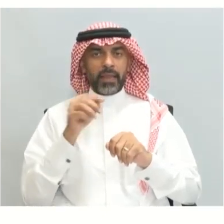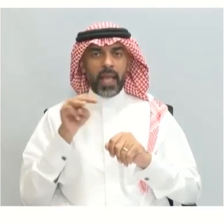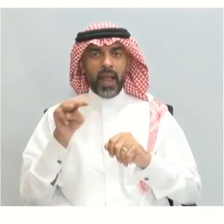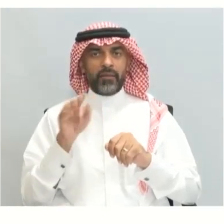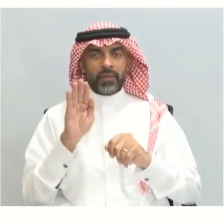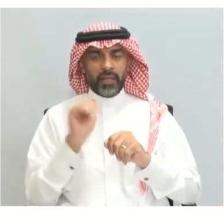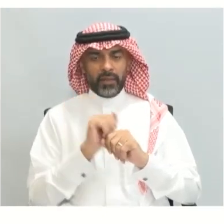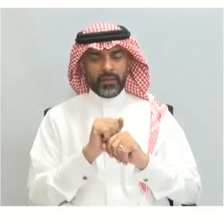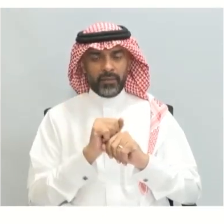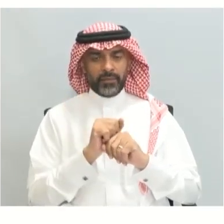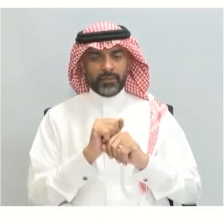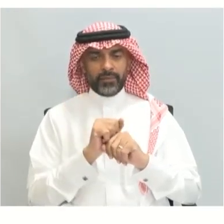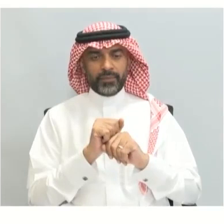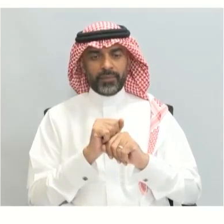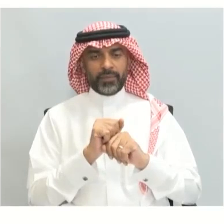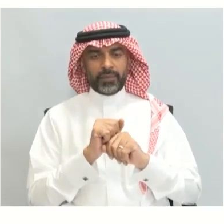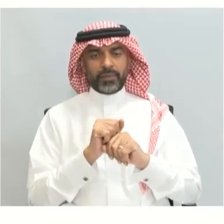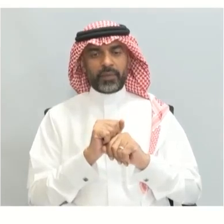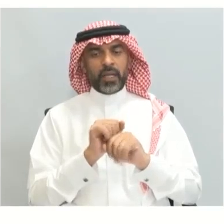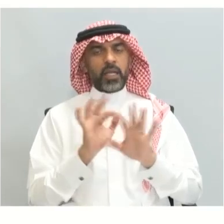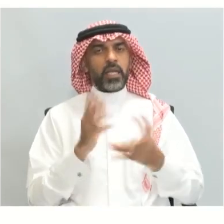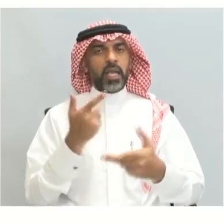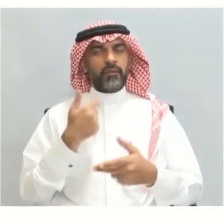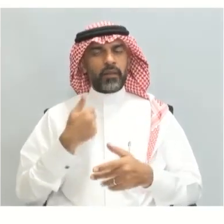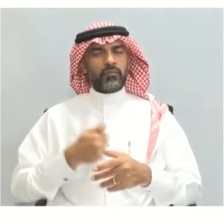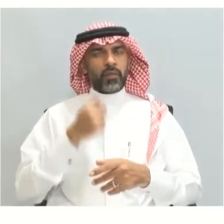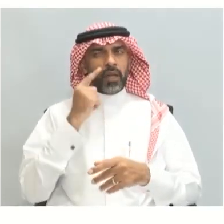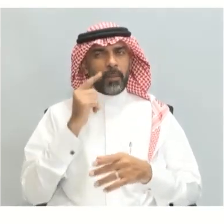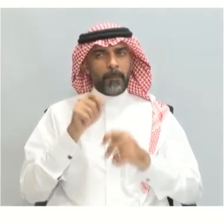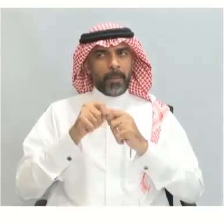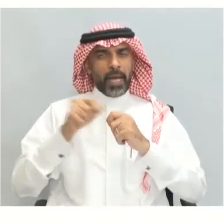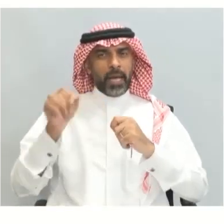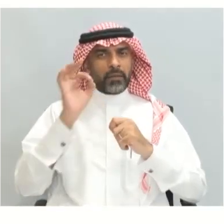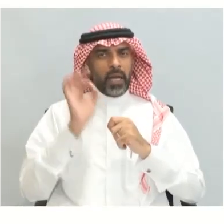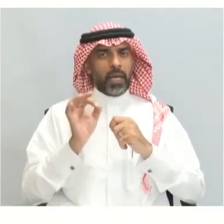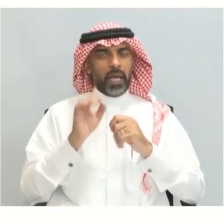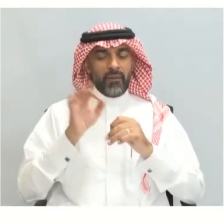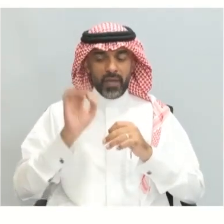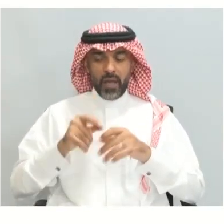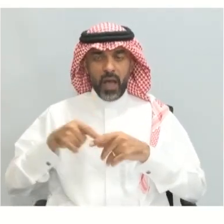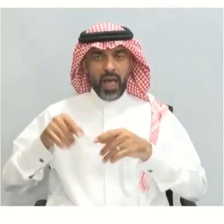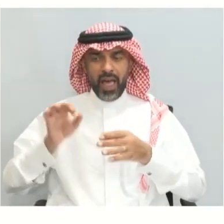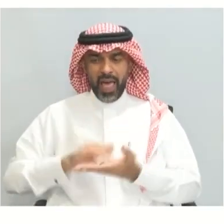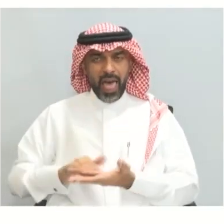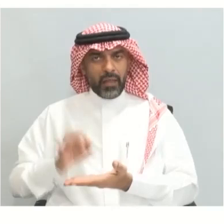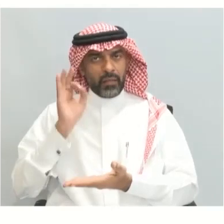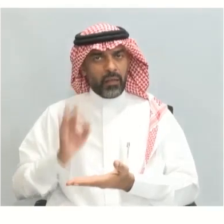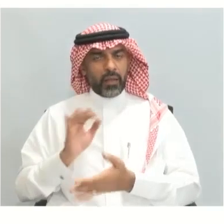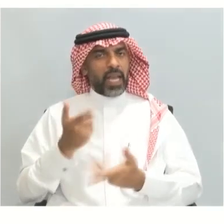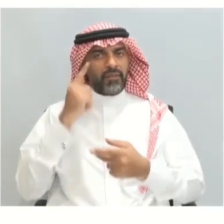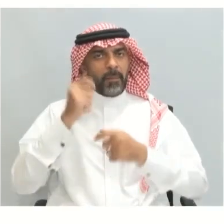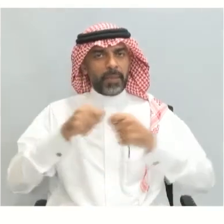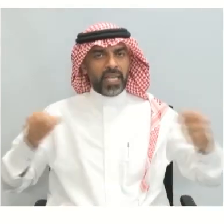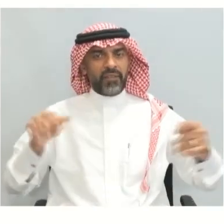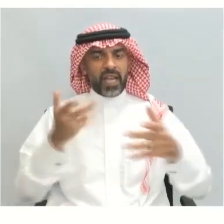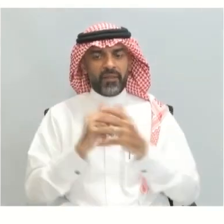سم كيف نستطيع ان نعرف المقياس الحقيقي على الطبيعه ممتازين